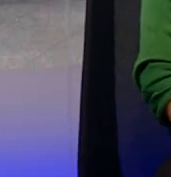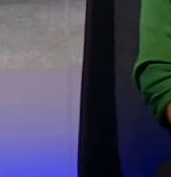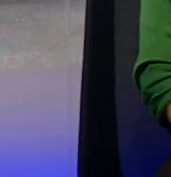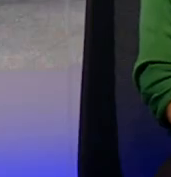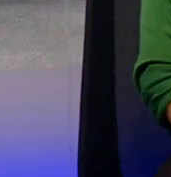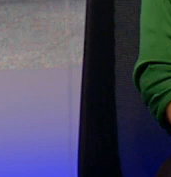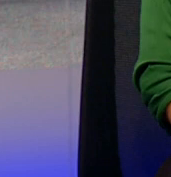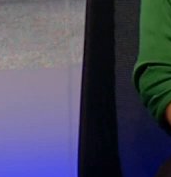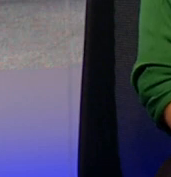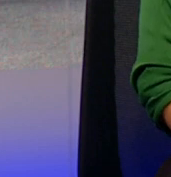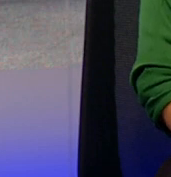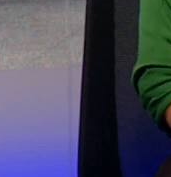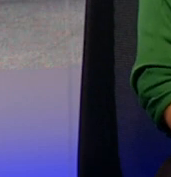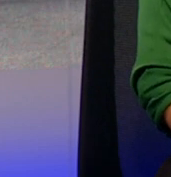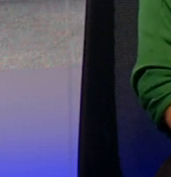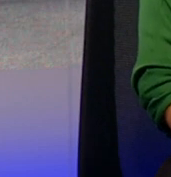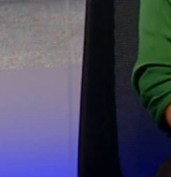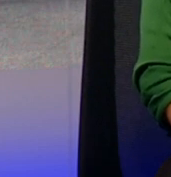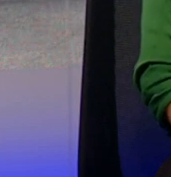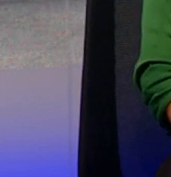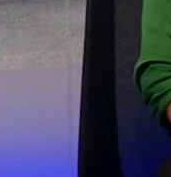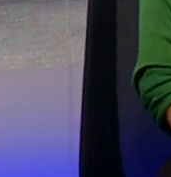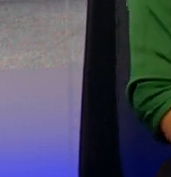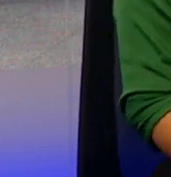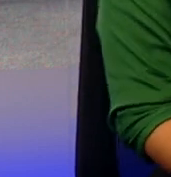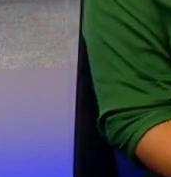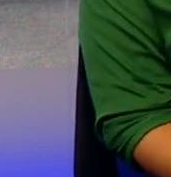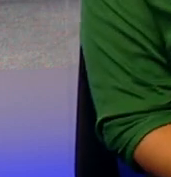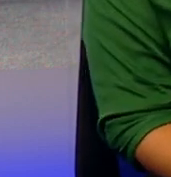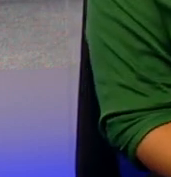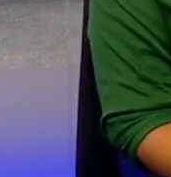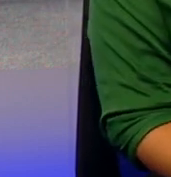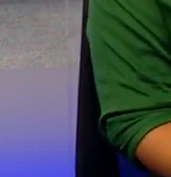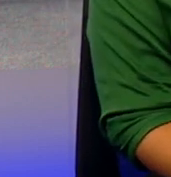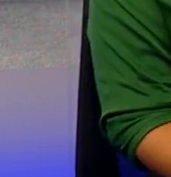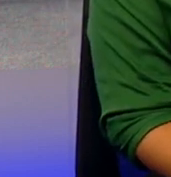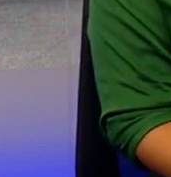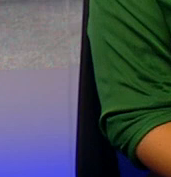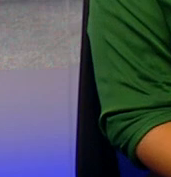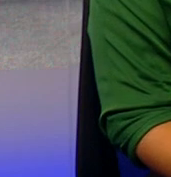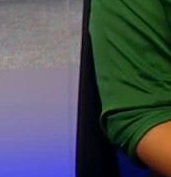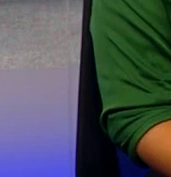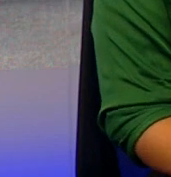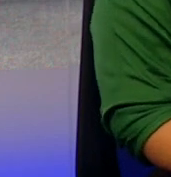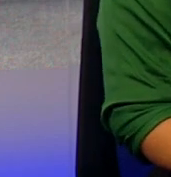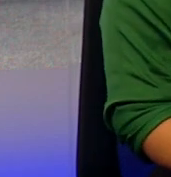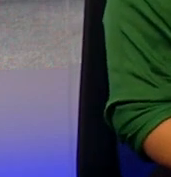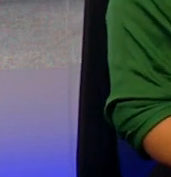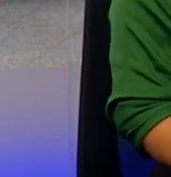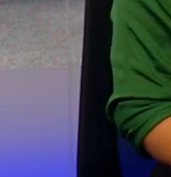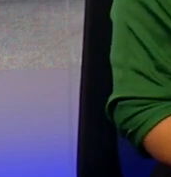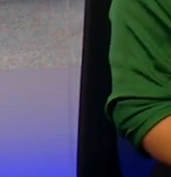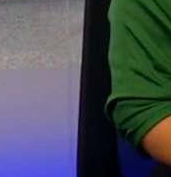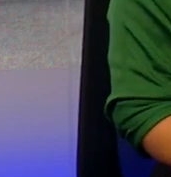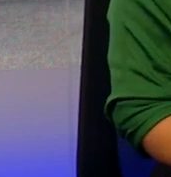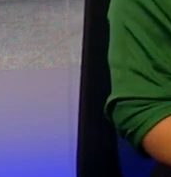עד סוף שבוע טוב, כמידי ערב חמישי. מרגיש את ההתרגשות ואת השמחה. כי לא הייתי מלא זמן. לא שזה נגמר, א' לא היית פה הרבה זמן והתגעגעתי, והיה לי עמיחי, הייתה לי